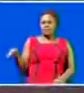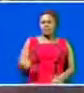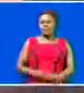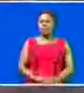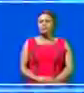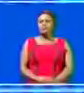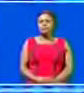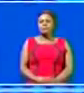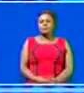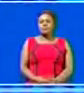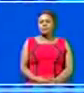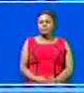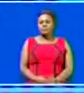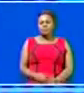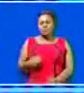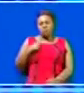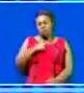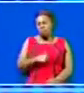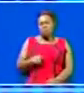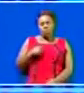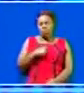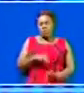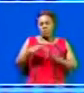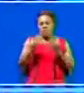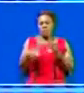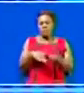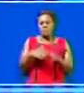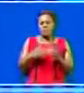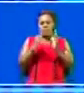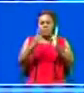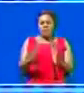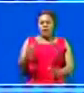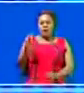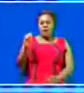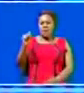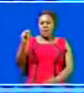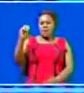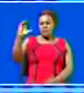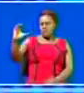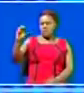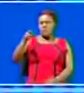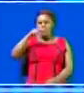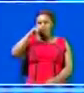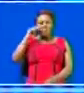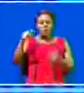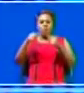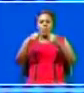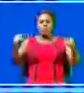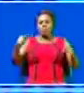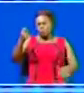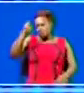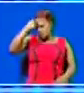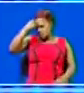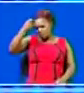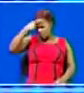News. Waliofikwa na msiba tunawapa pole. Kinara wa chama cha Amani Musalia Mudavadi amepinga madai ya kinara mwenza